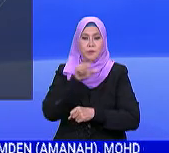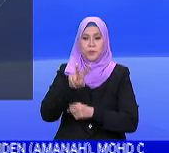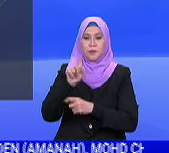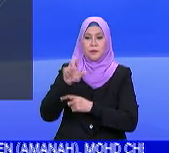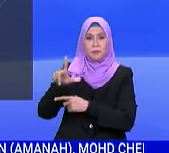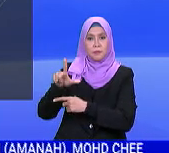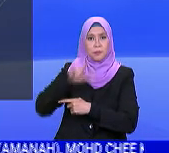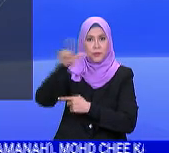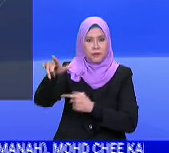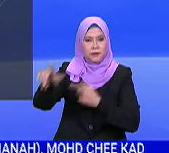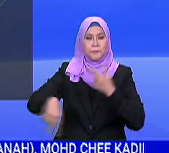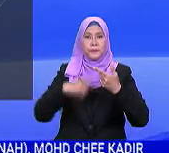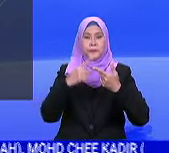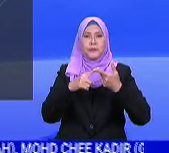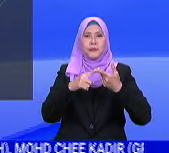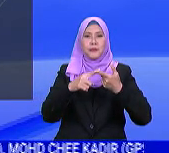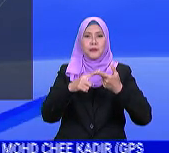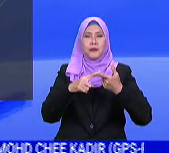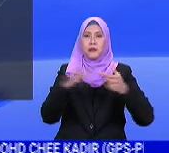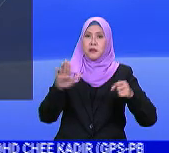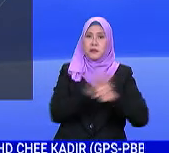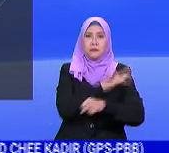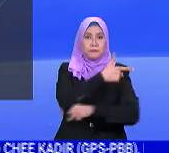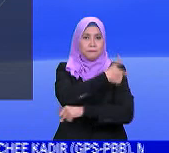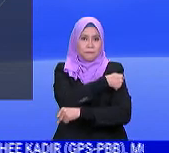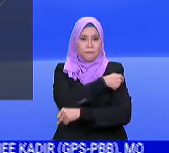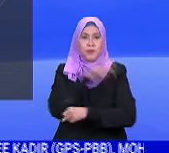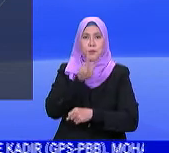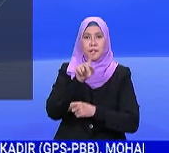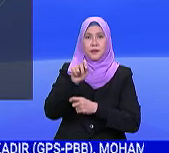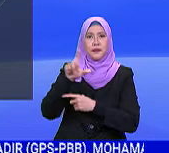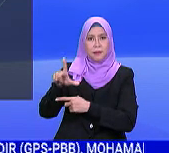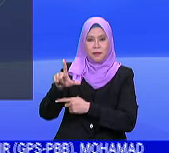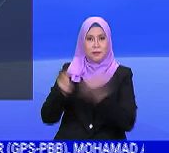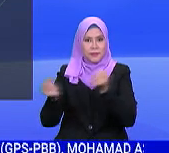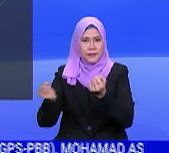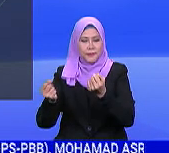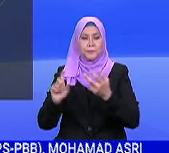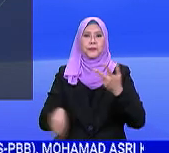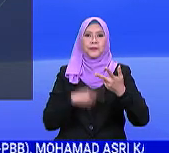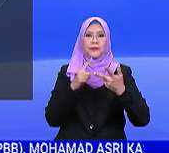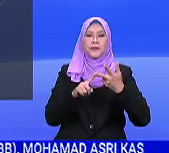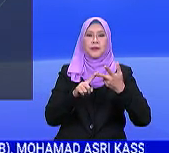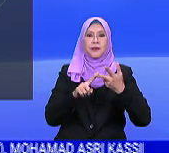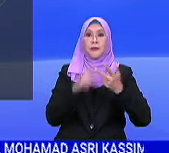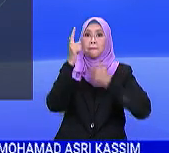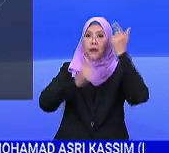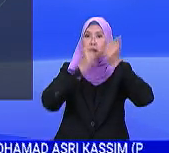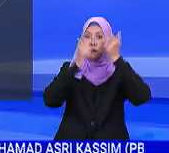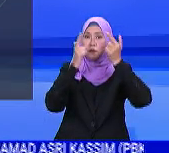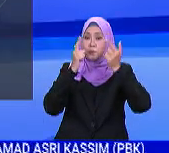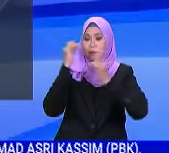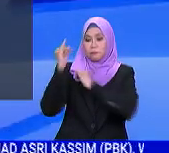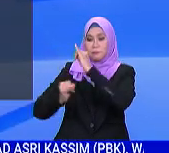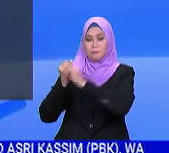udara. Kedua, laluan perjalanan lengkap vaksin VTL darat. Ketiga, gelembung pelancongan